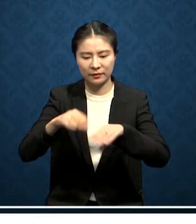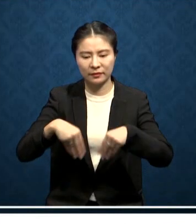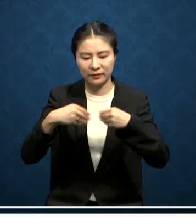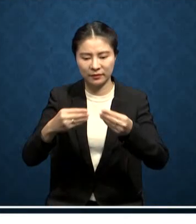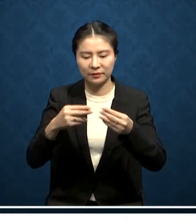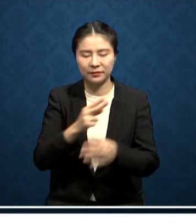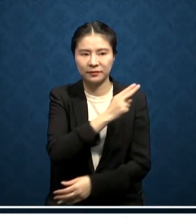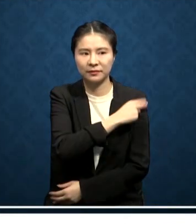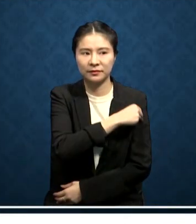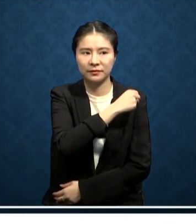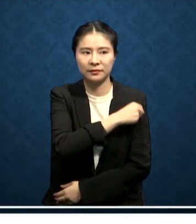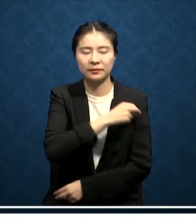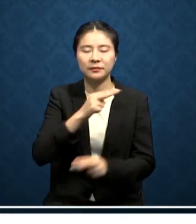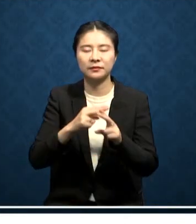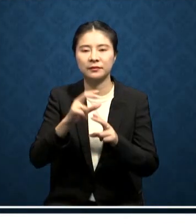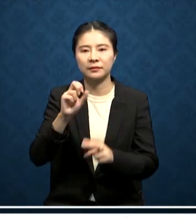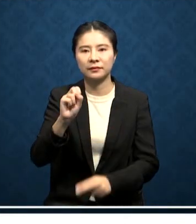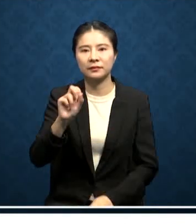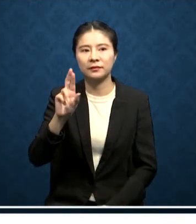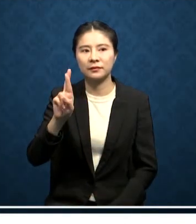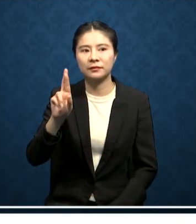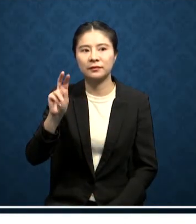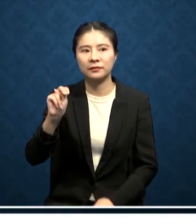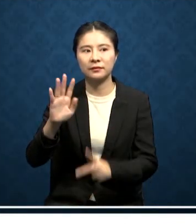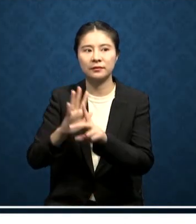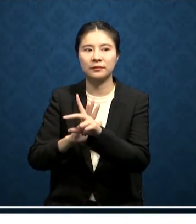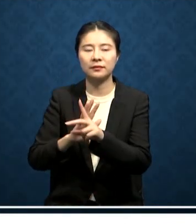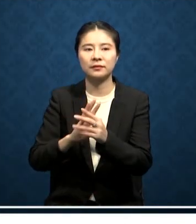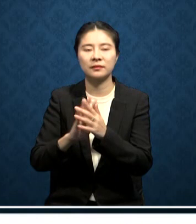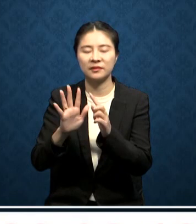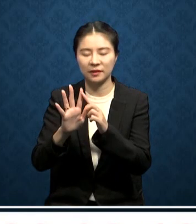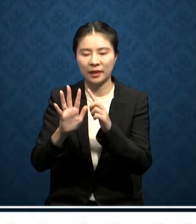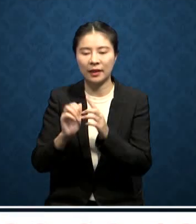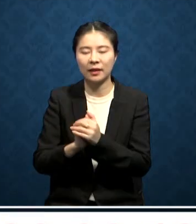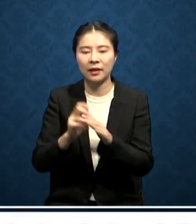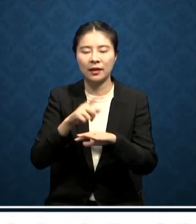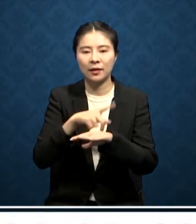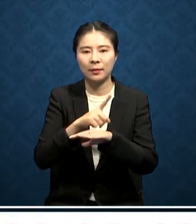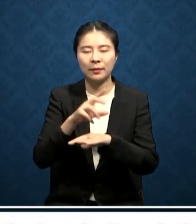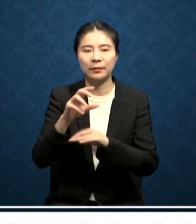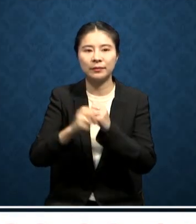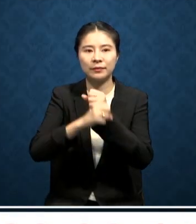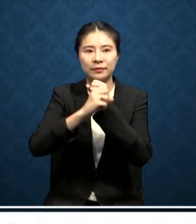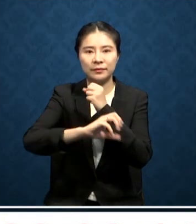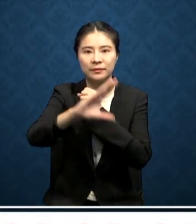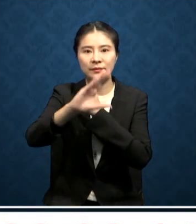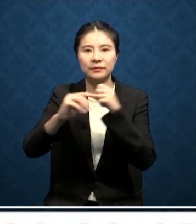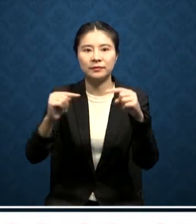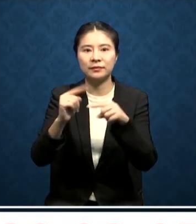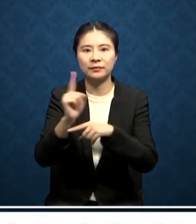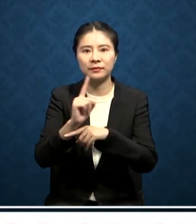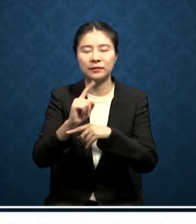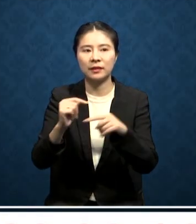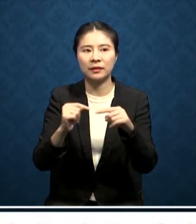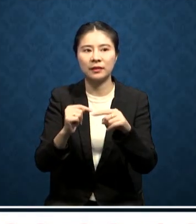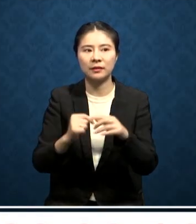เรียนท่านประธานวุฒิสภาและสมาชิกวุฒิสภาผู้ทรงคุณวุฒิทุกท่านสืบเนื่องจากพระราชดำรัสแต่งตั้งข้าพเจ้าศาสตราจารย์คลินิกดร.สารณะบุญ